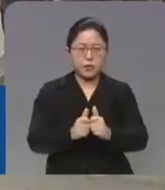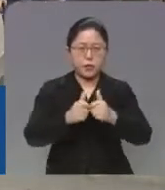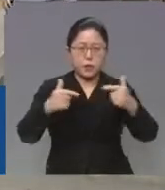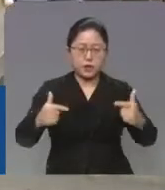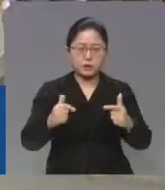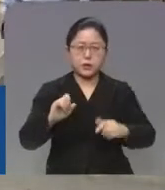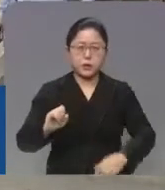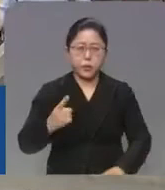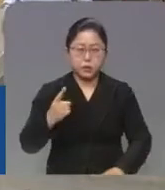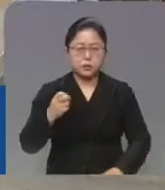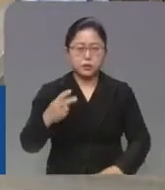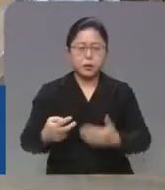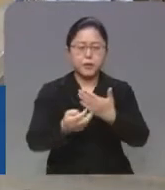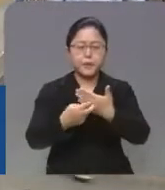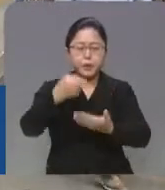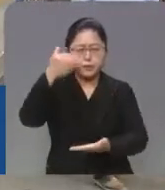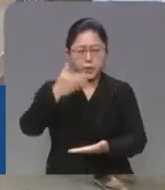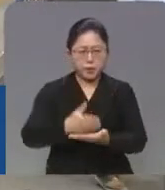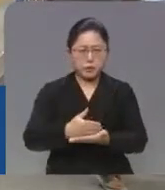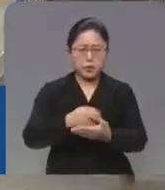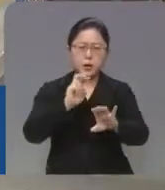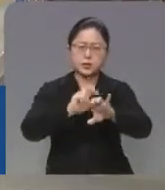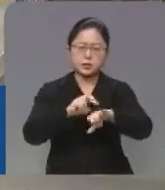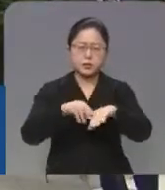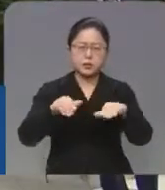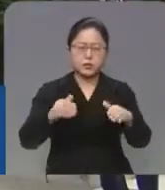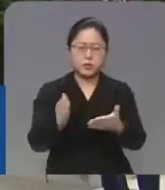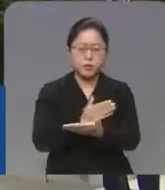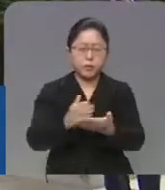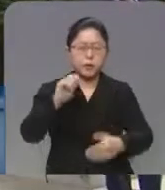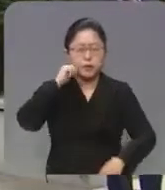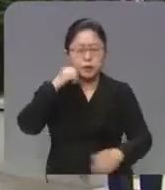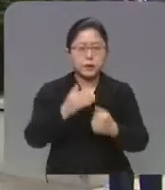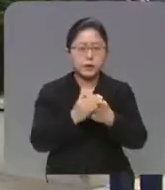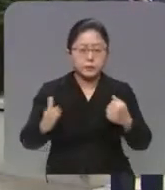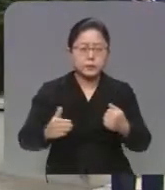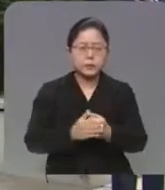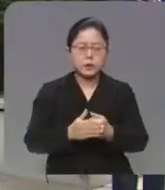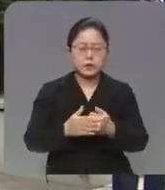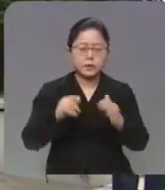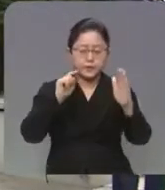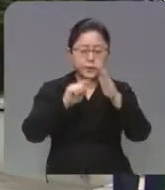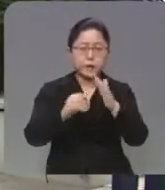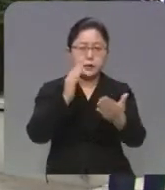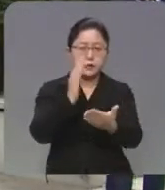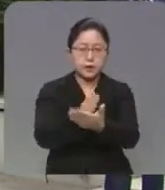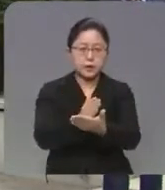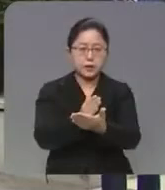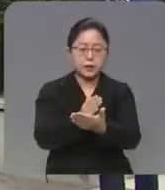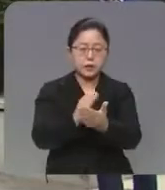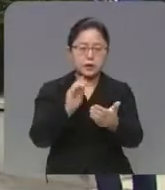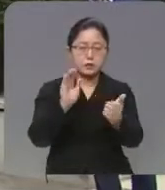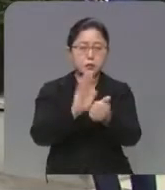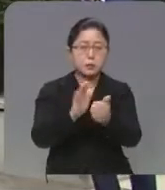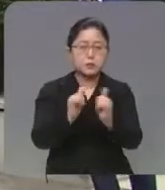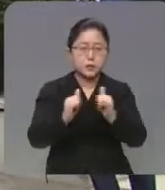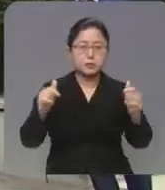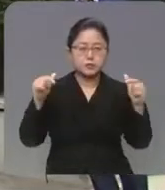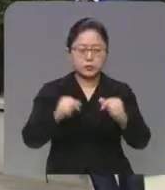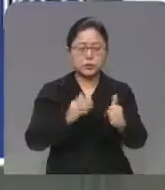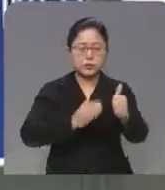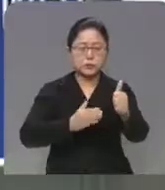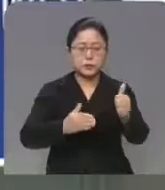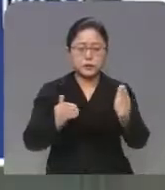될 수 있고 또 병원 폐쇄 등으로 의료 차질이 우려된다며 도내 의료기관에 면회를 금지하고 간병인을 최소화할 것을